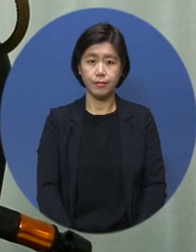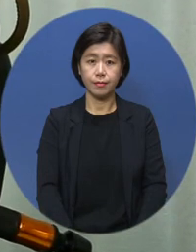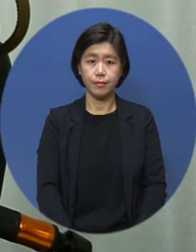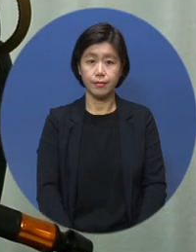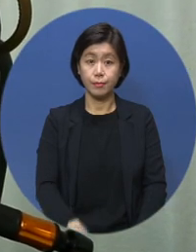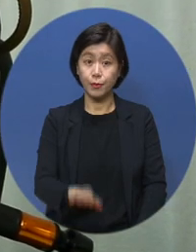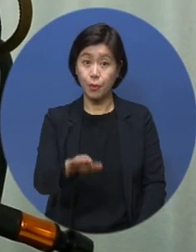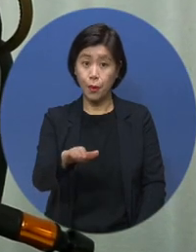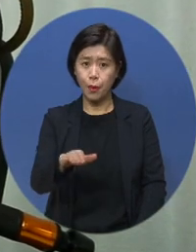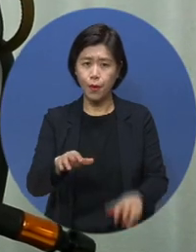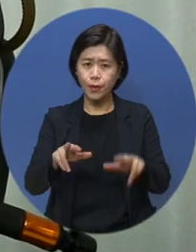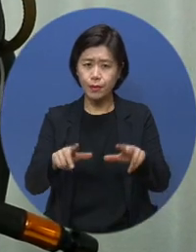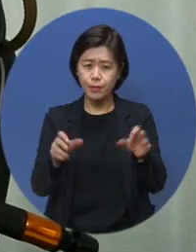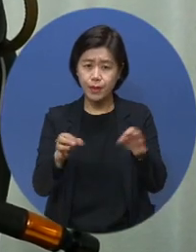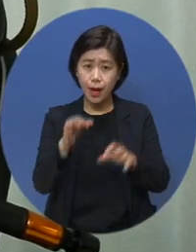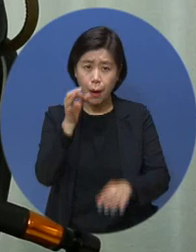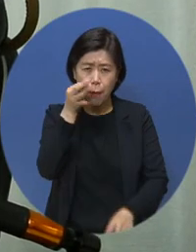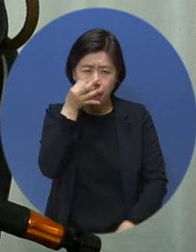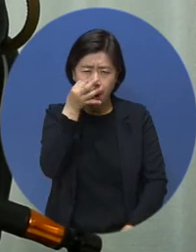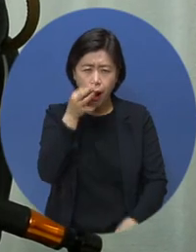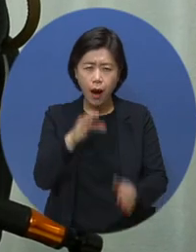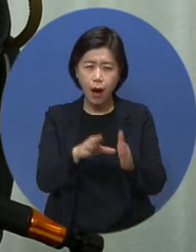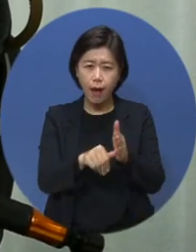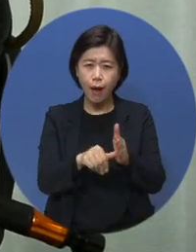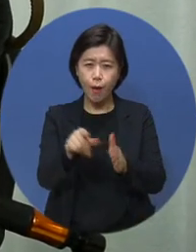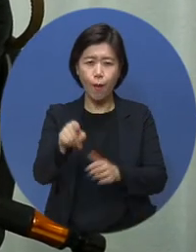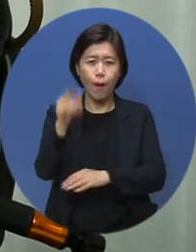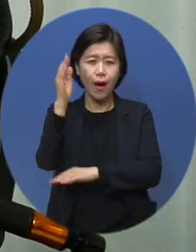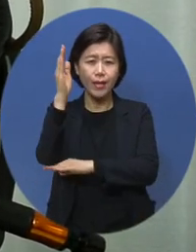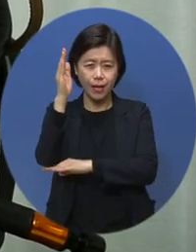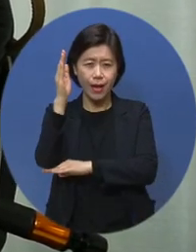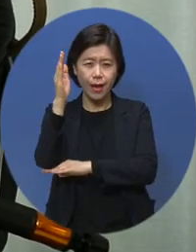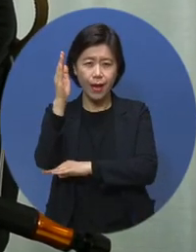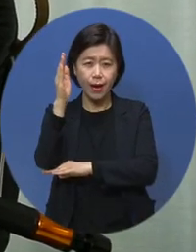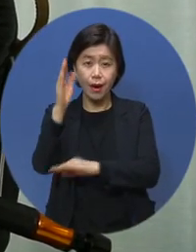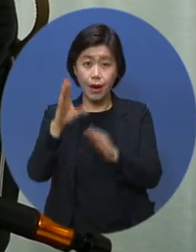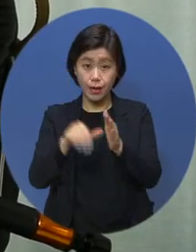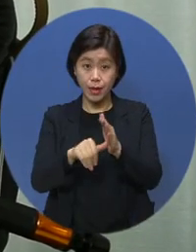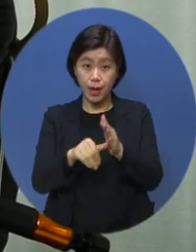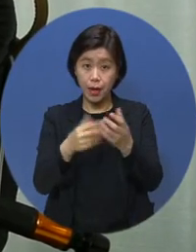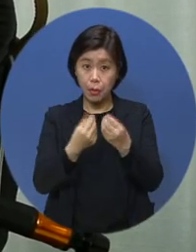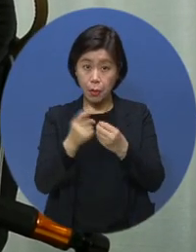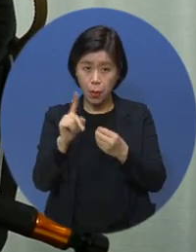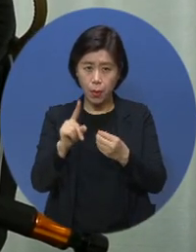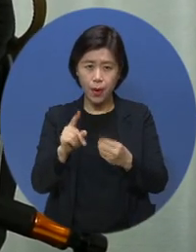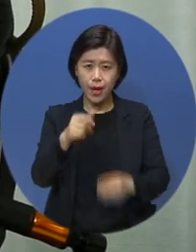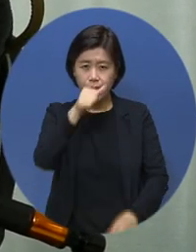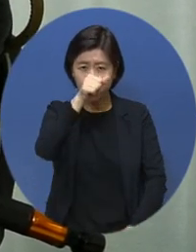지금 차가 봤는데 4 강의 그 배트 중에서 예 인생은 멀리서 보면 예